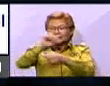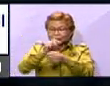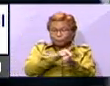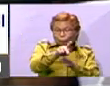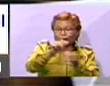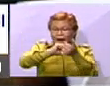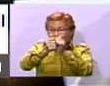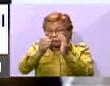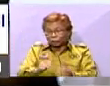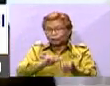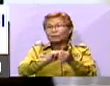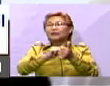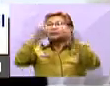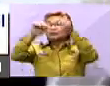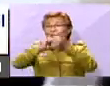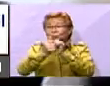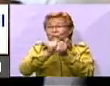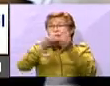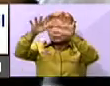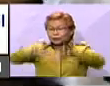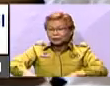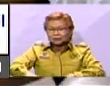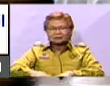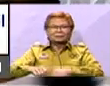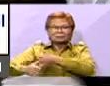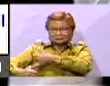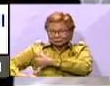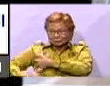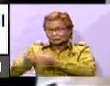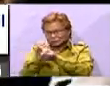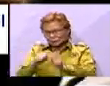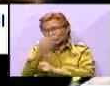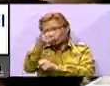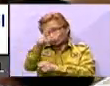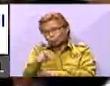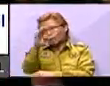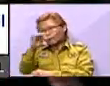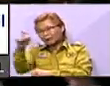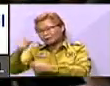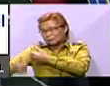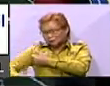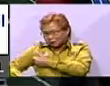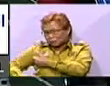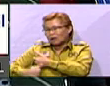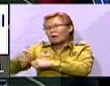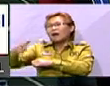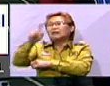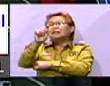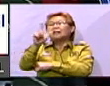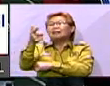C Kuala Lumpur 2017 anggota pasukan keselamatan serta dua orang bekas anggota tentera laut diraja Malaysia